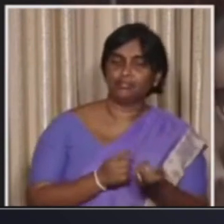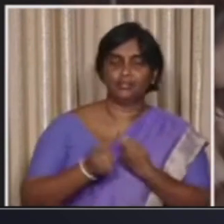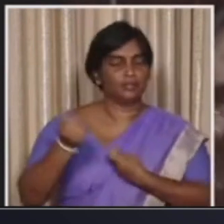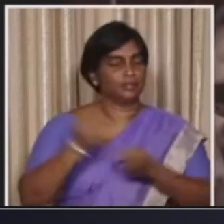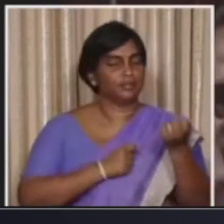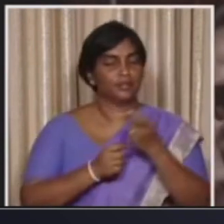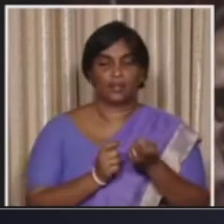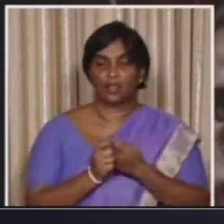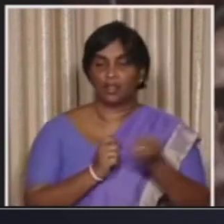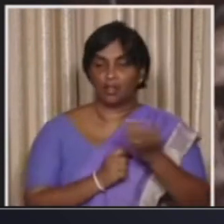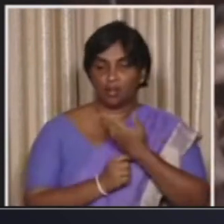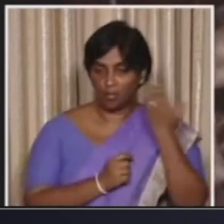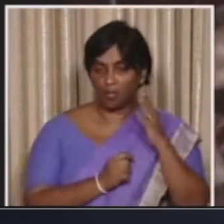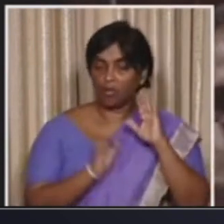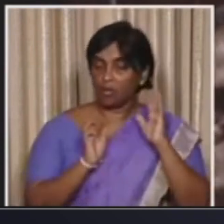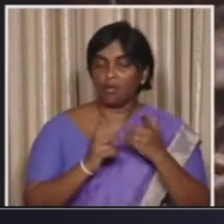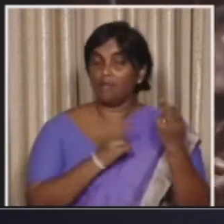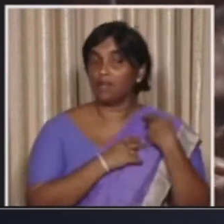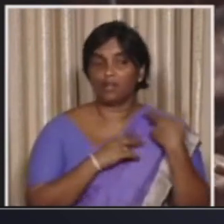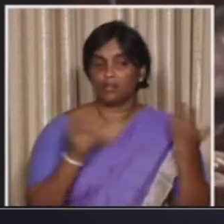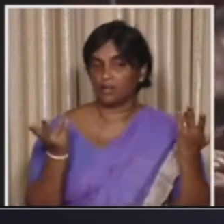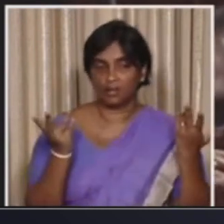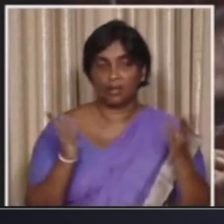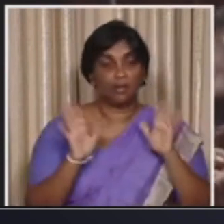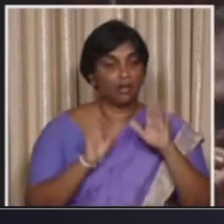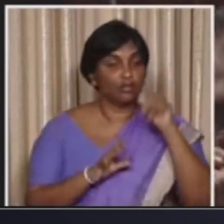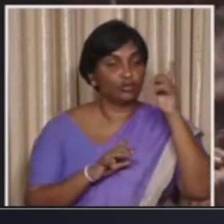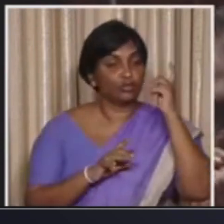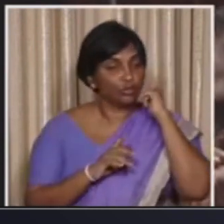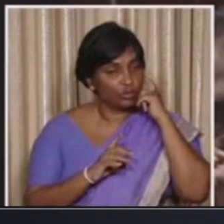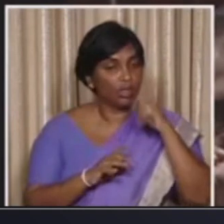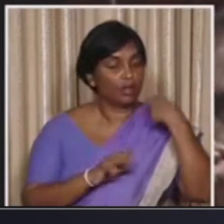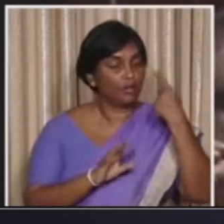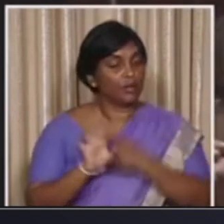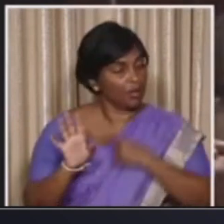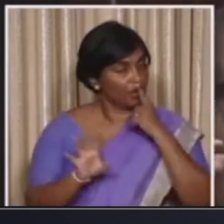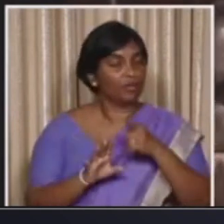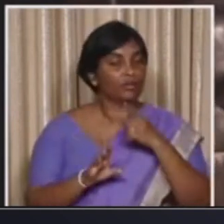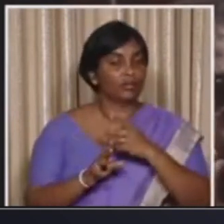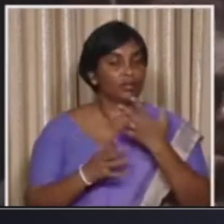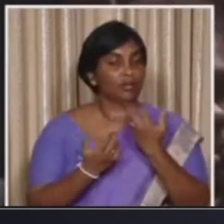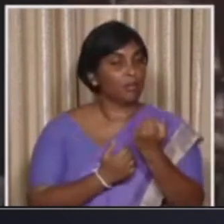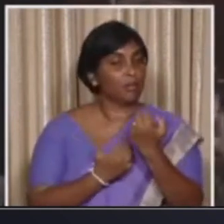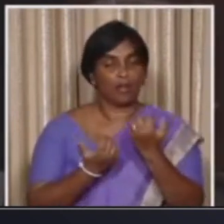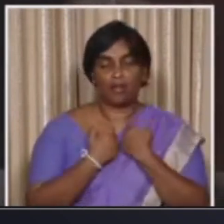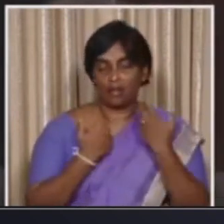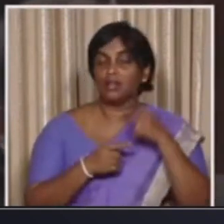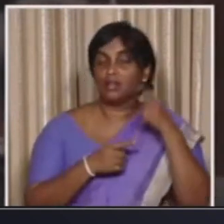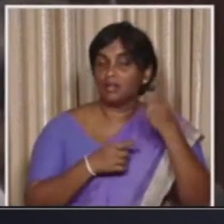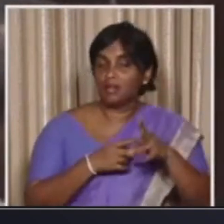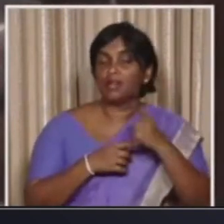ගත්ත සල්ලි වියදම් කරන්න පුළුවන් වගකීමක් නැහැ එයා දන්නවා ලබන අවුරුද්දේ වරම ලැබෙන්නේ නැහැ ඒ